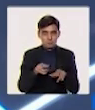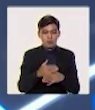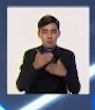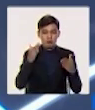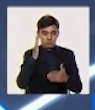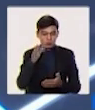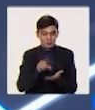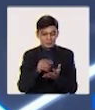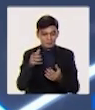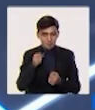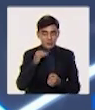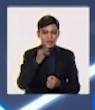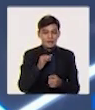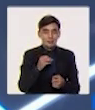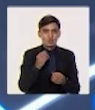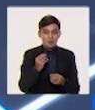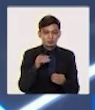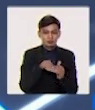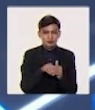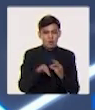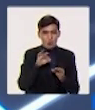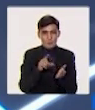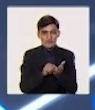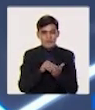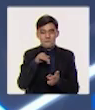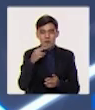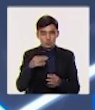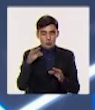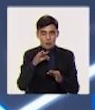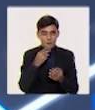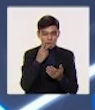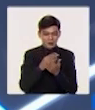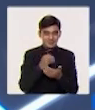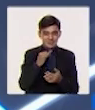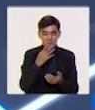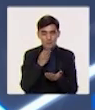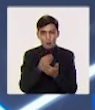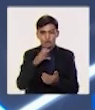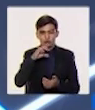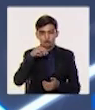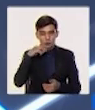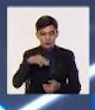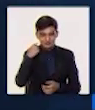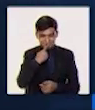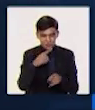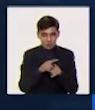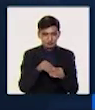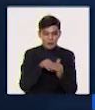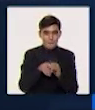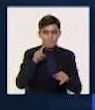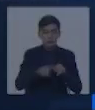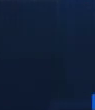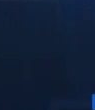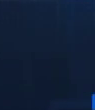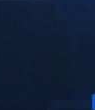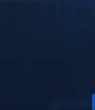қомақты болады. Сонымен бірыңғай жинақтаушы зейнетақы қорына аударылатын жарна түрлері мен жеке шотқа тез қар жинау үшін не істеу